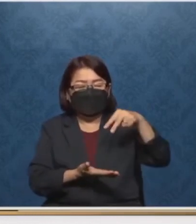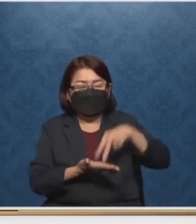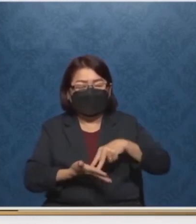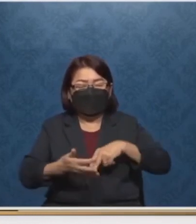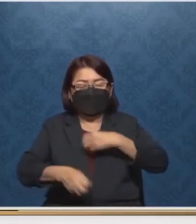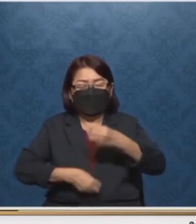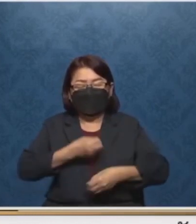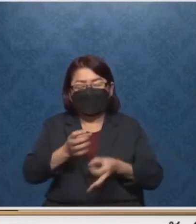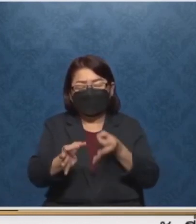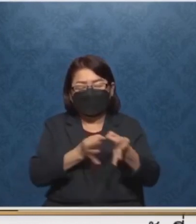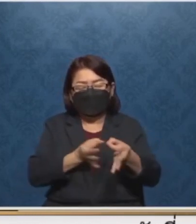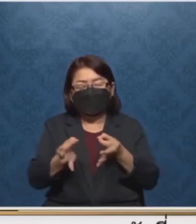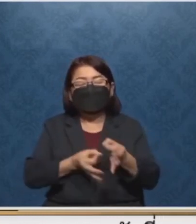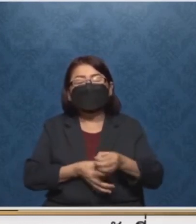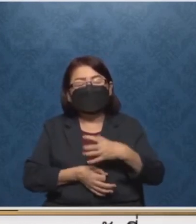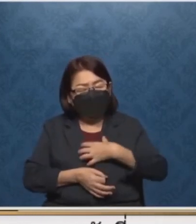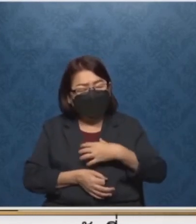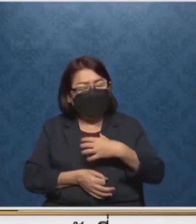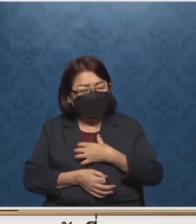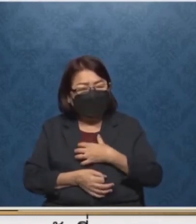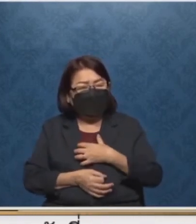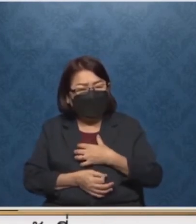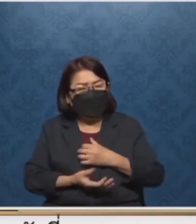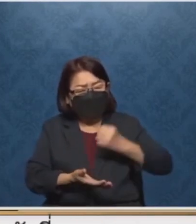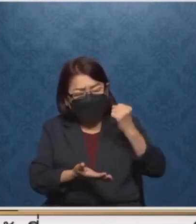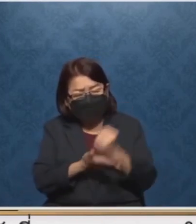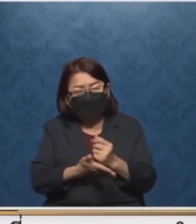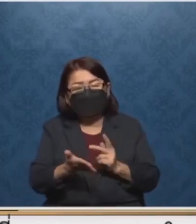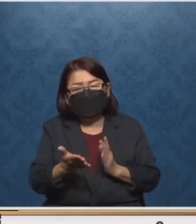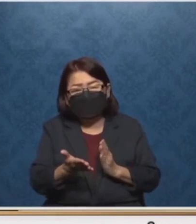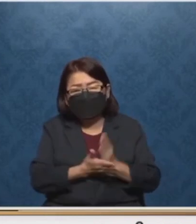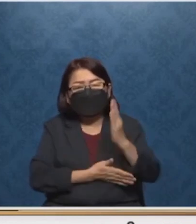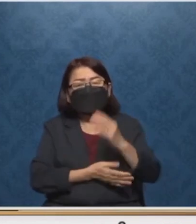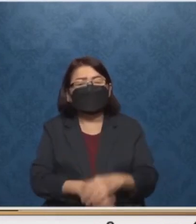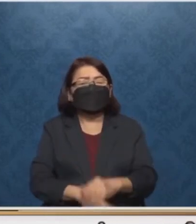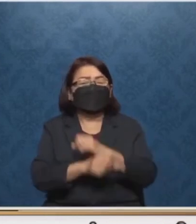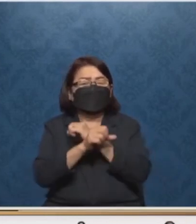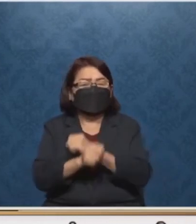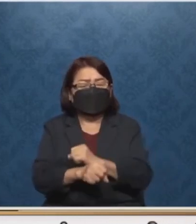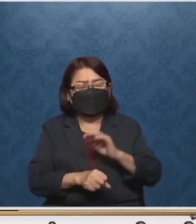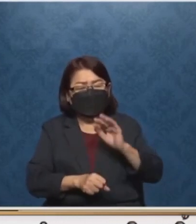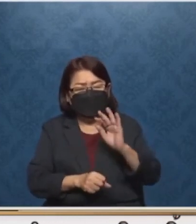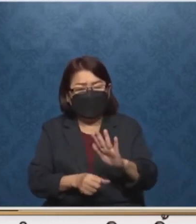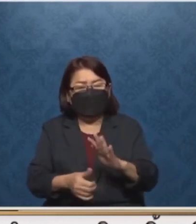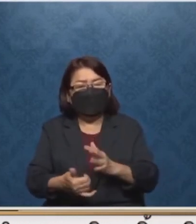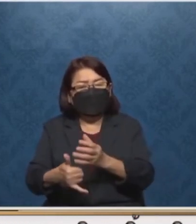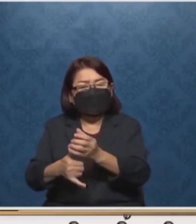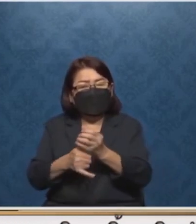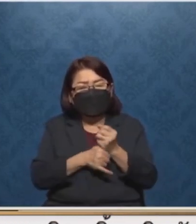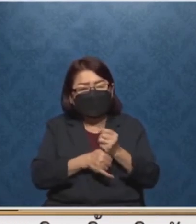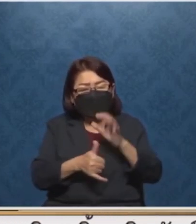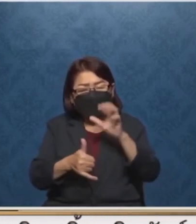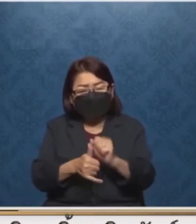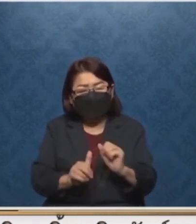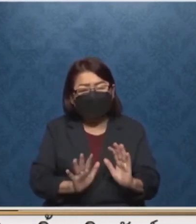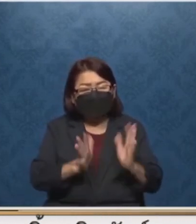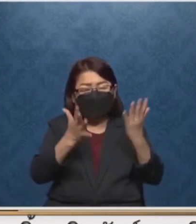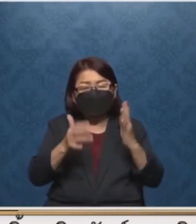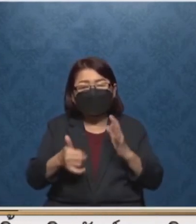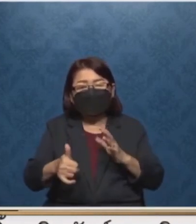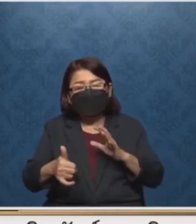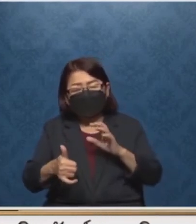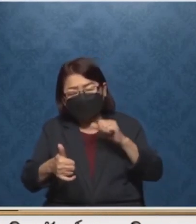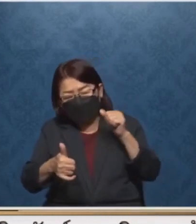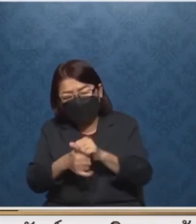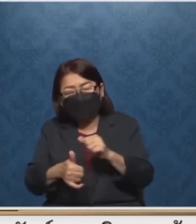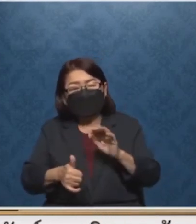ายเพื่อสนับสนุนร่างพ.ร.บ.ป้องกันการซ้อมทรมานและการอุ้มหายฉบับของกรรมาธิการค่ะรัฐบา